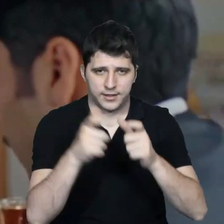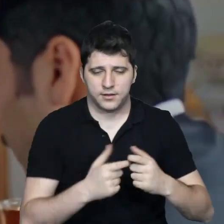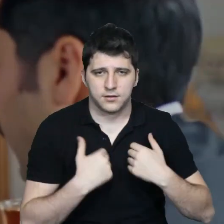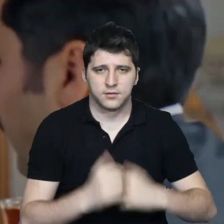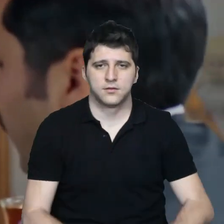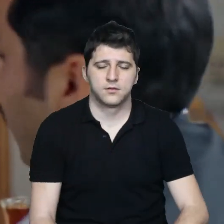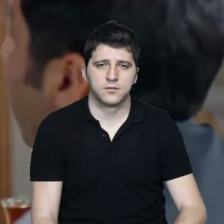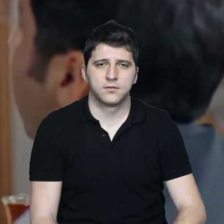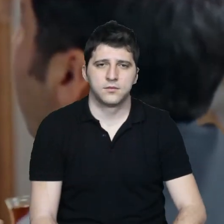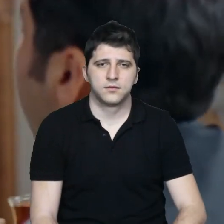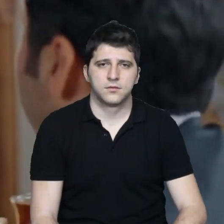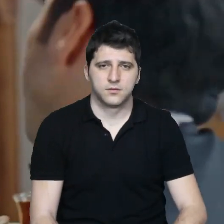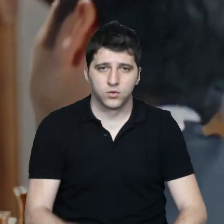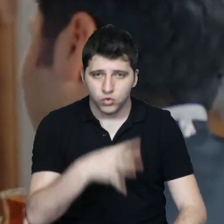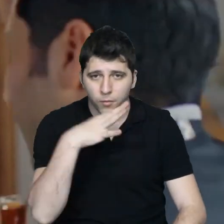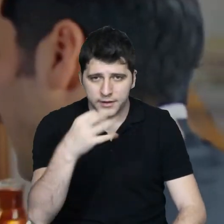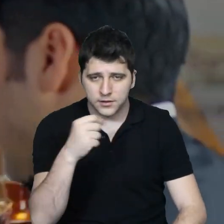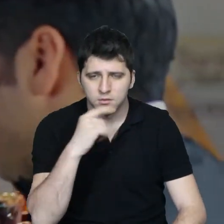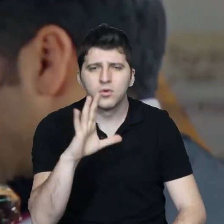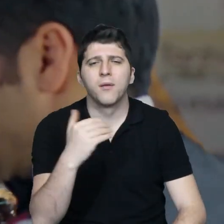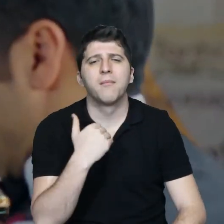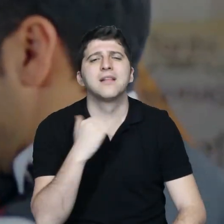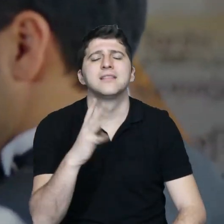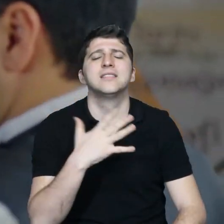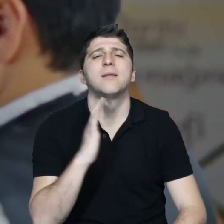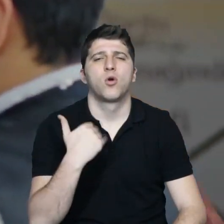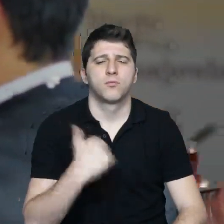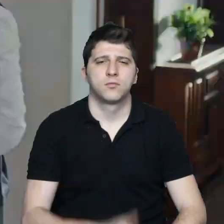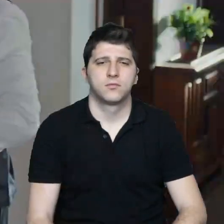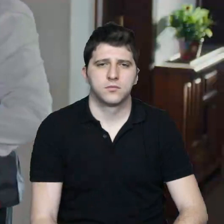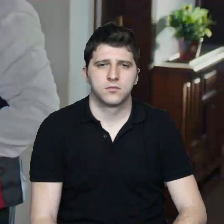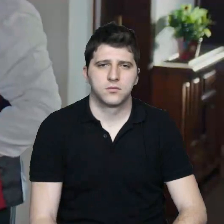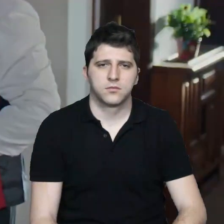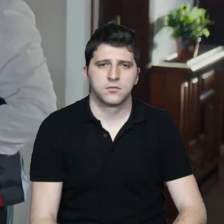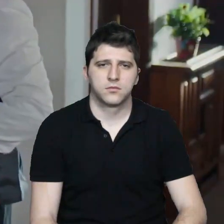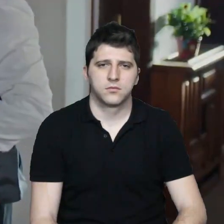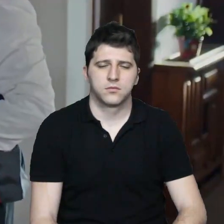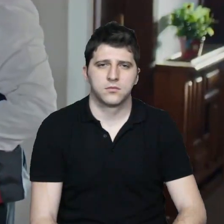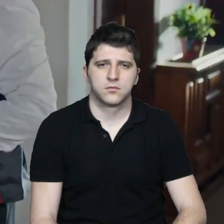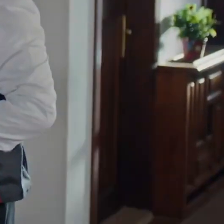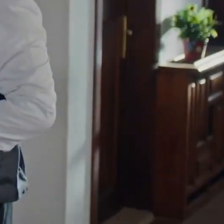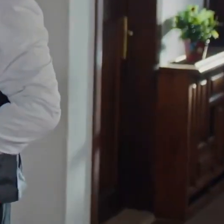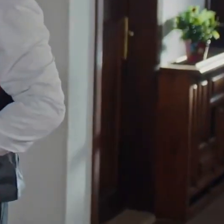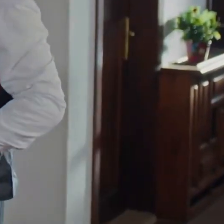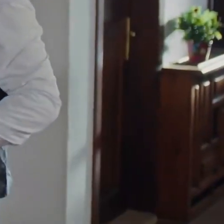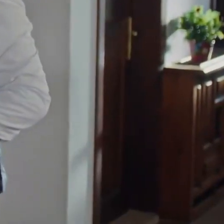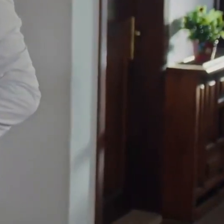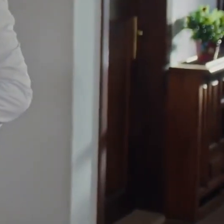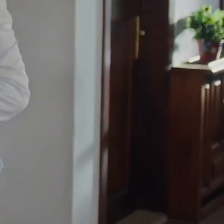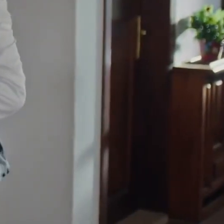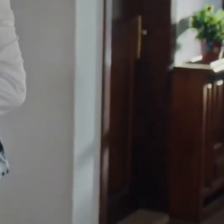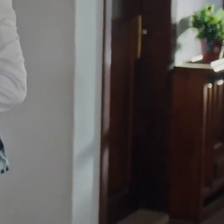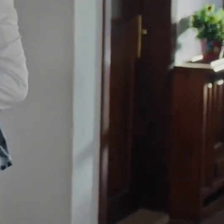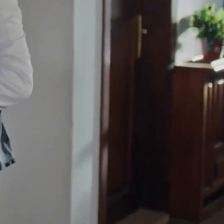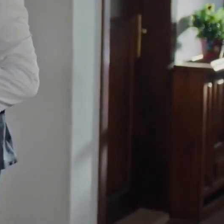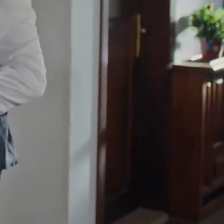aldı. Al domates al. Yok ben alerjim. Etrafı banko masasıyla çevrili Oral daracık resepsiyondan